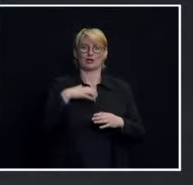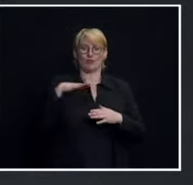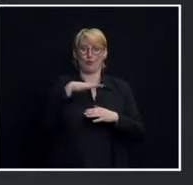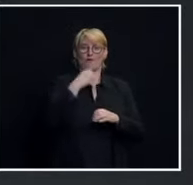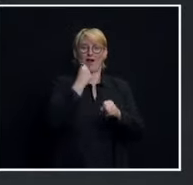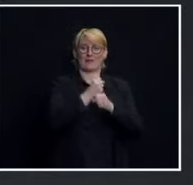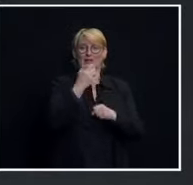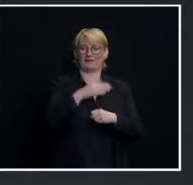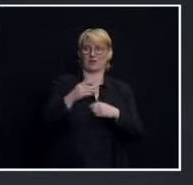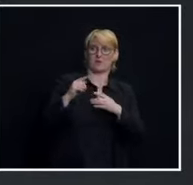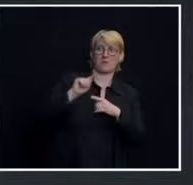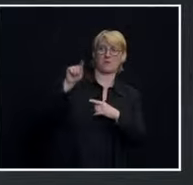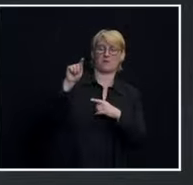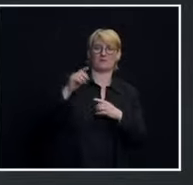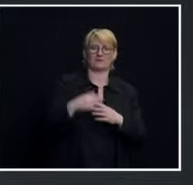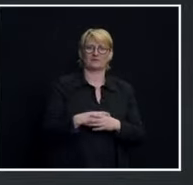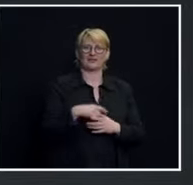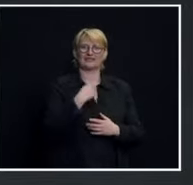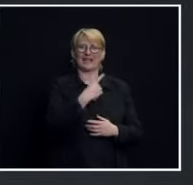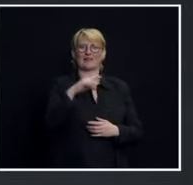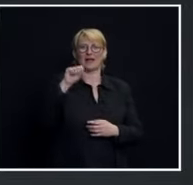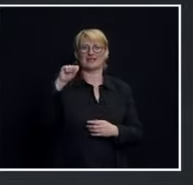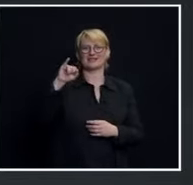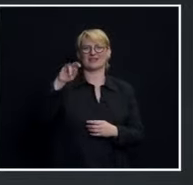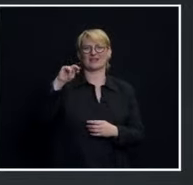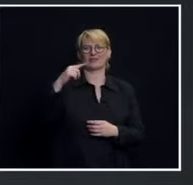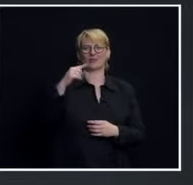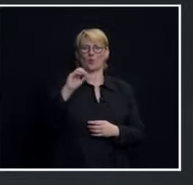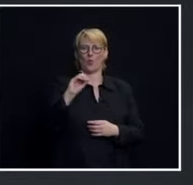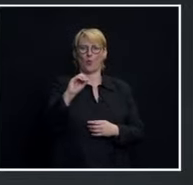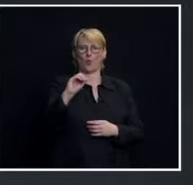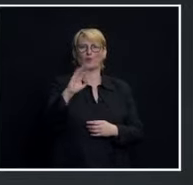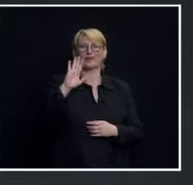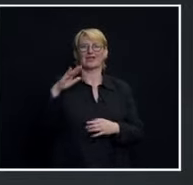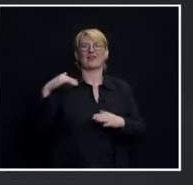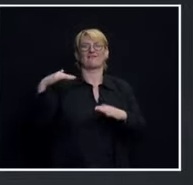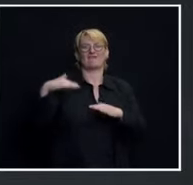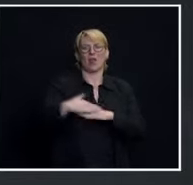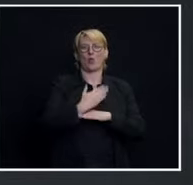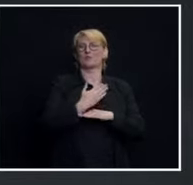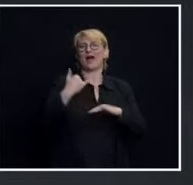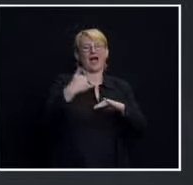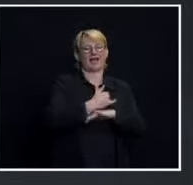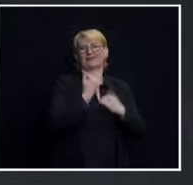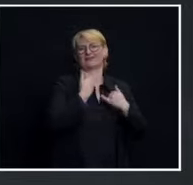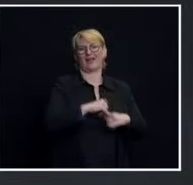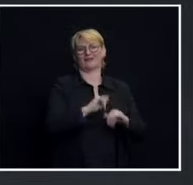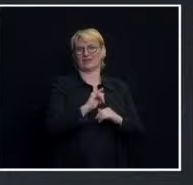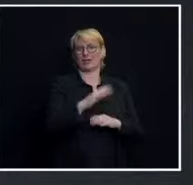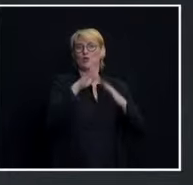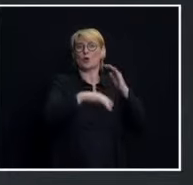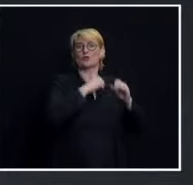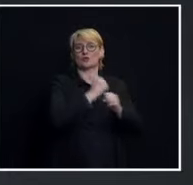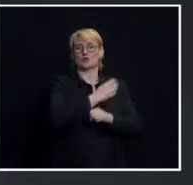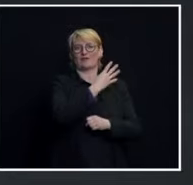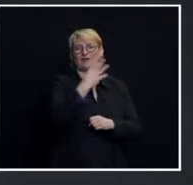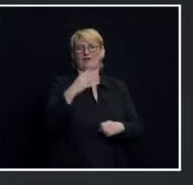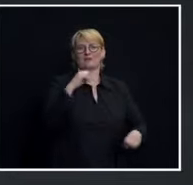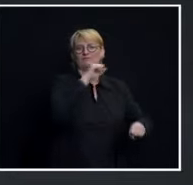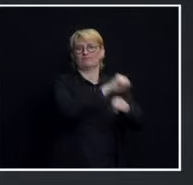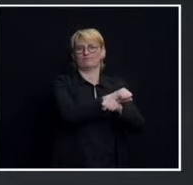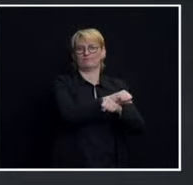Als Sinto durfte er seine Verlobte nicht heiraten. 1944 wurde er